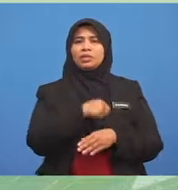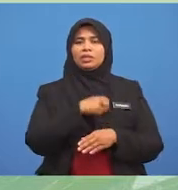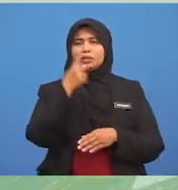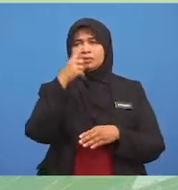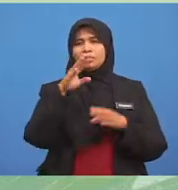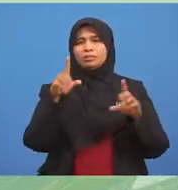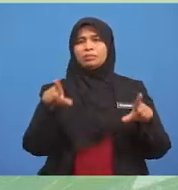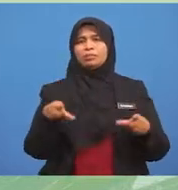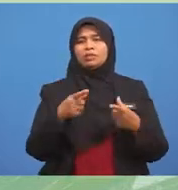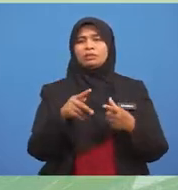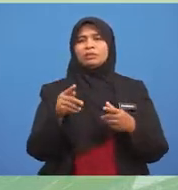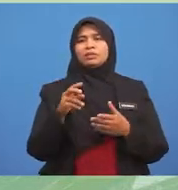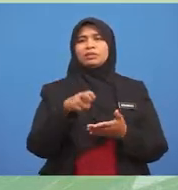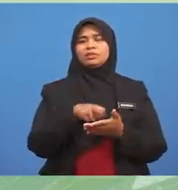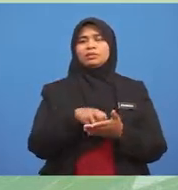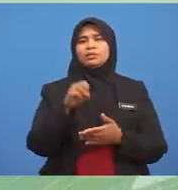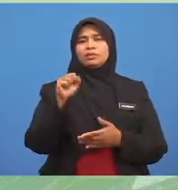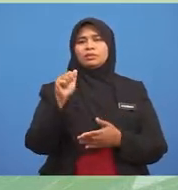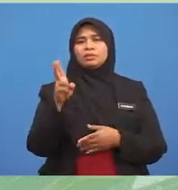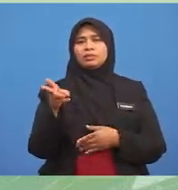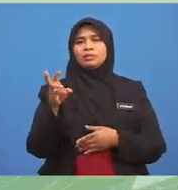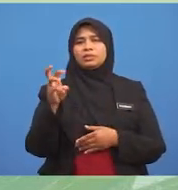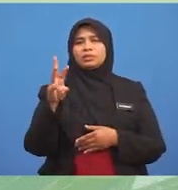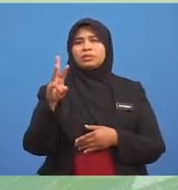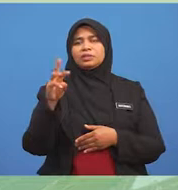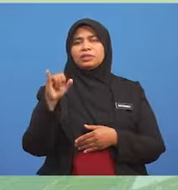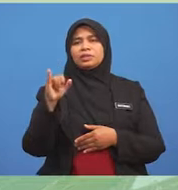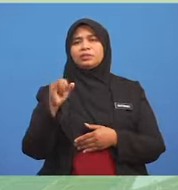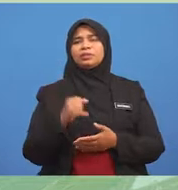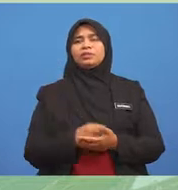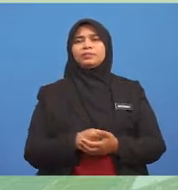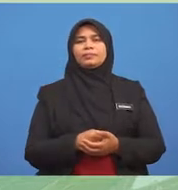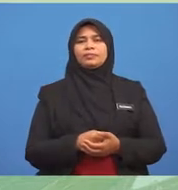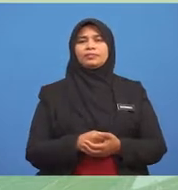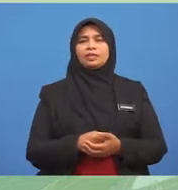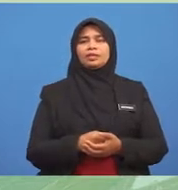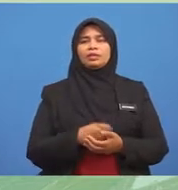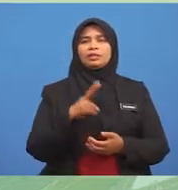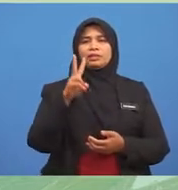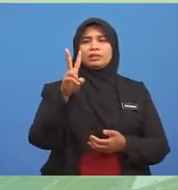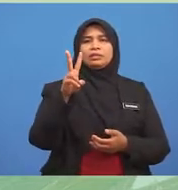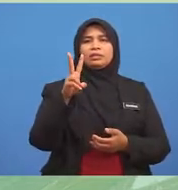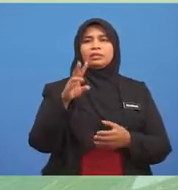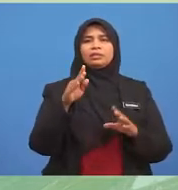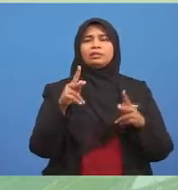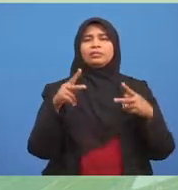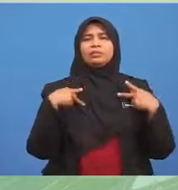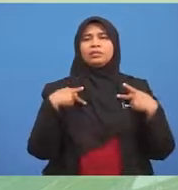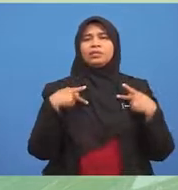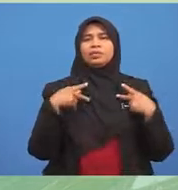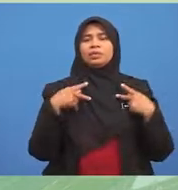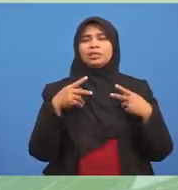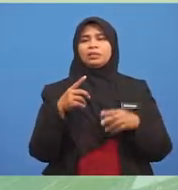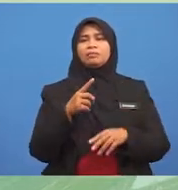untuk melakukan sujud sahwi, bukan sujud rukunnya. Yang kedua,